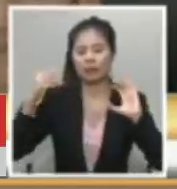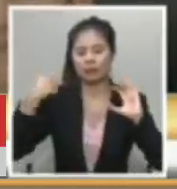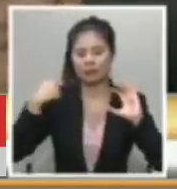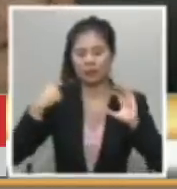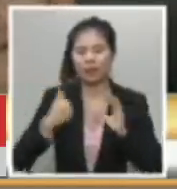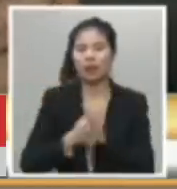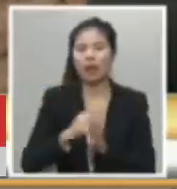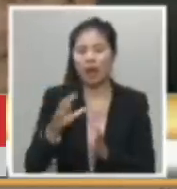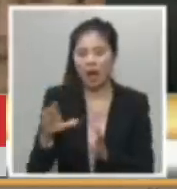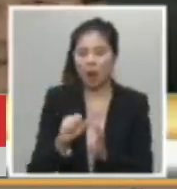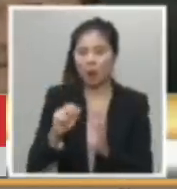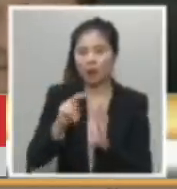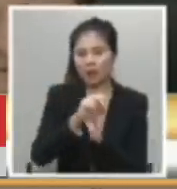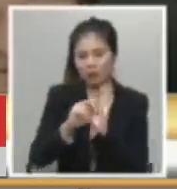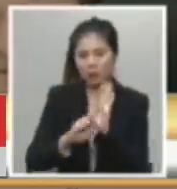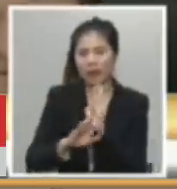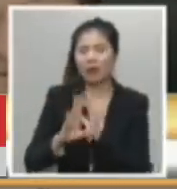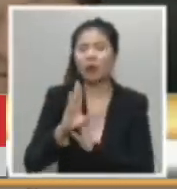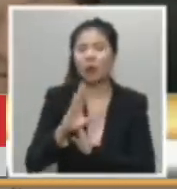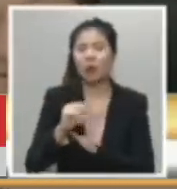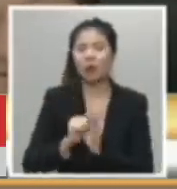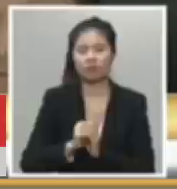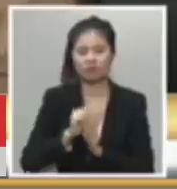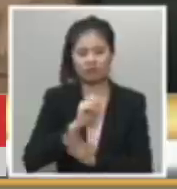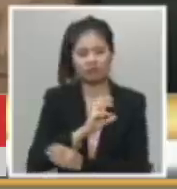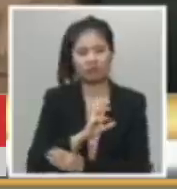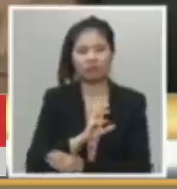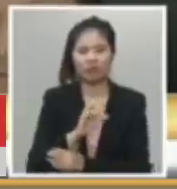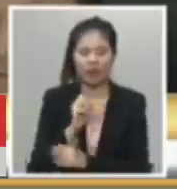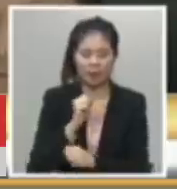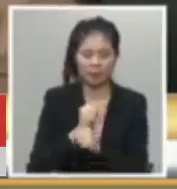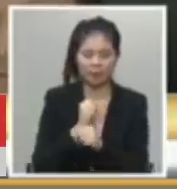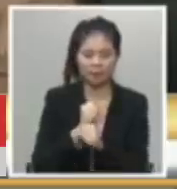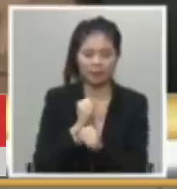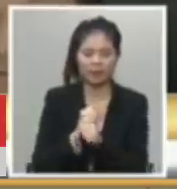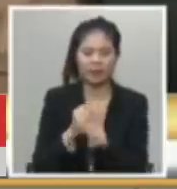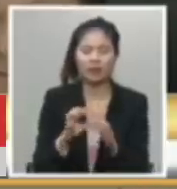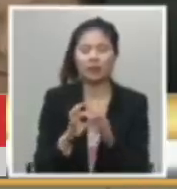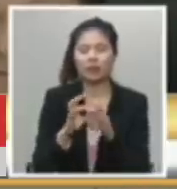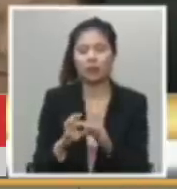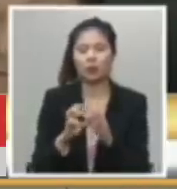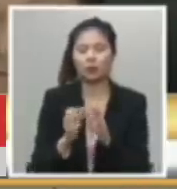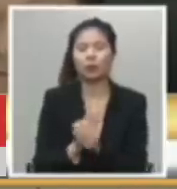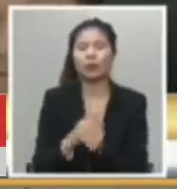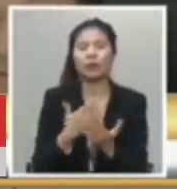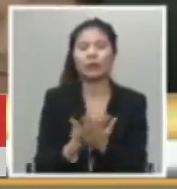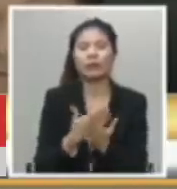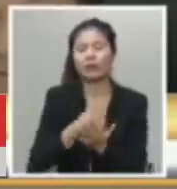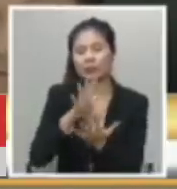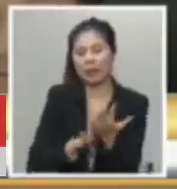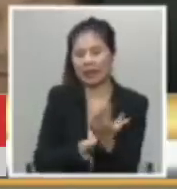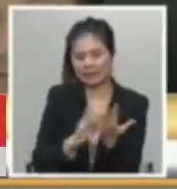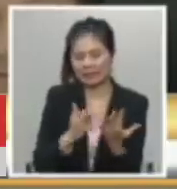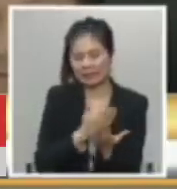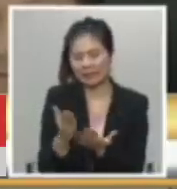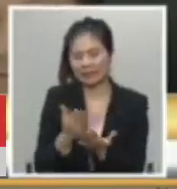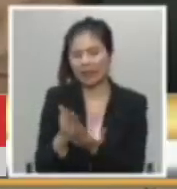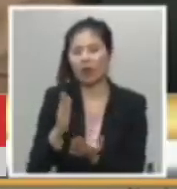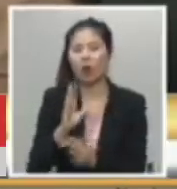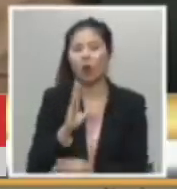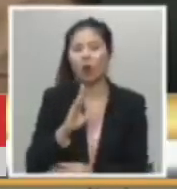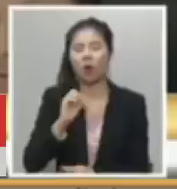ยบายของรัฐบาลไปซุกไว้ในแผนการใช้จ่ายเงินของท้องถิ่นซึ่งทำให้สัดส่วนราย